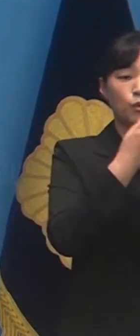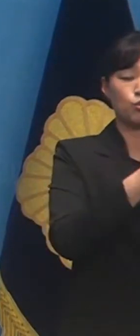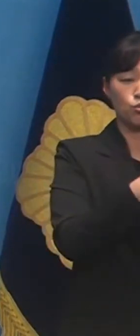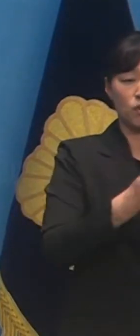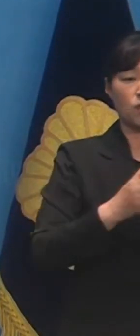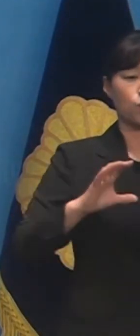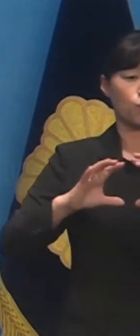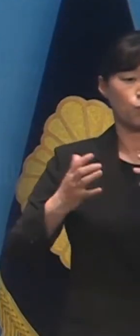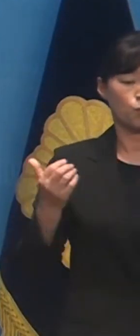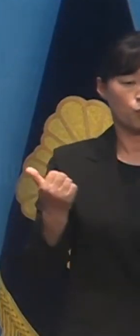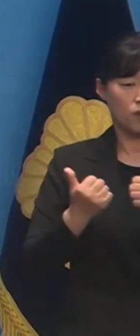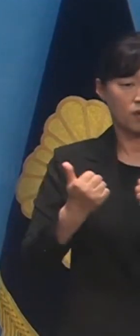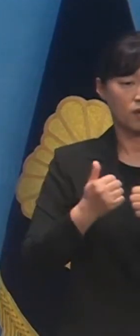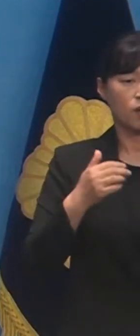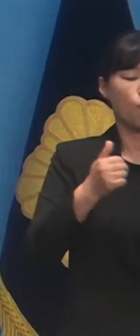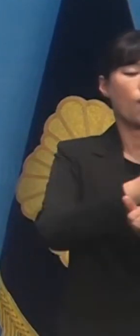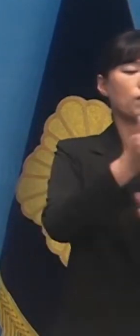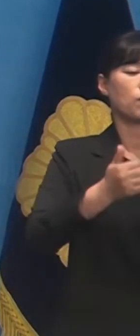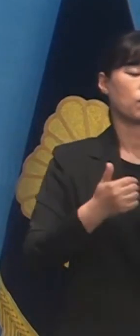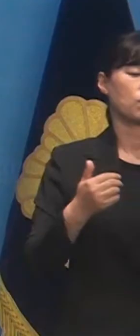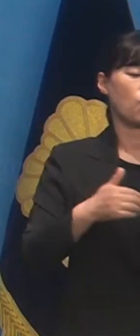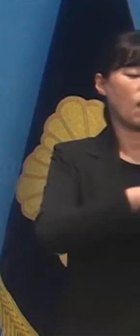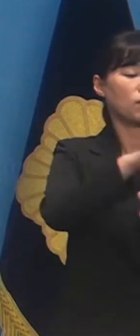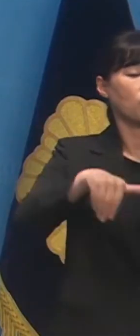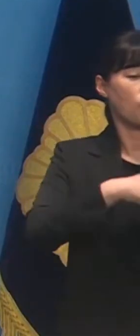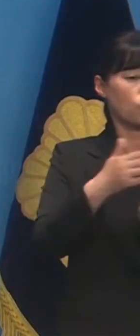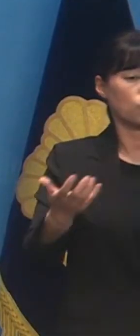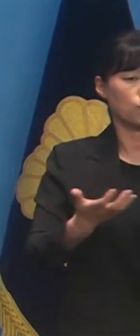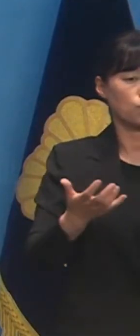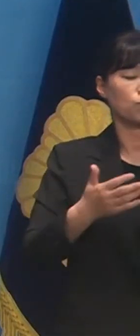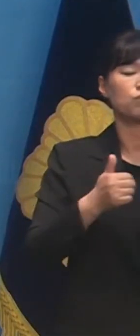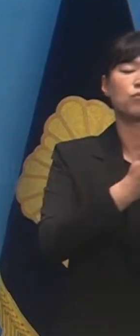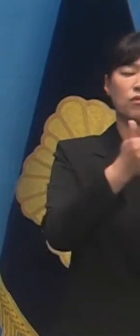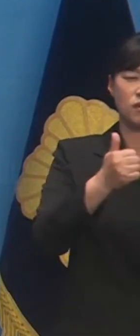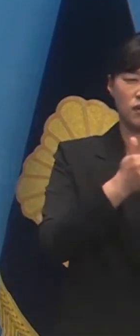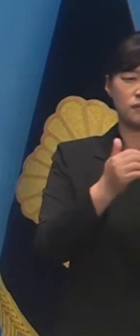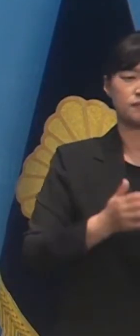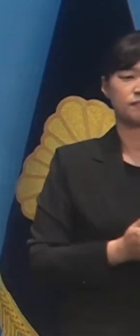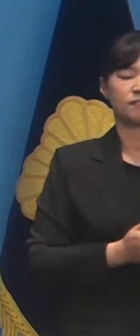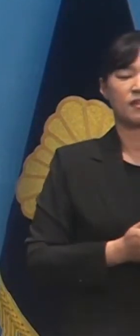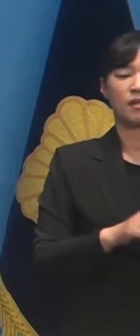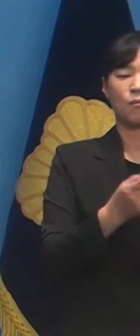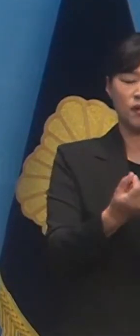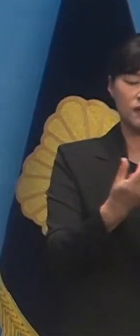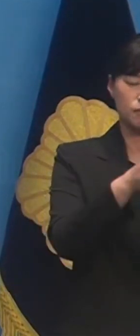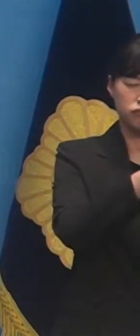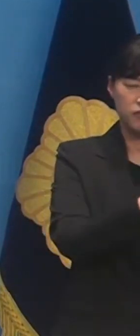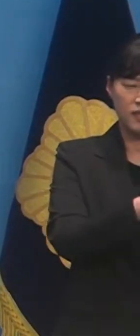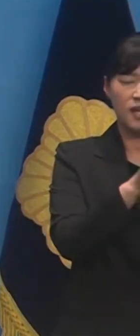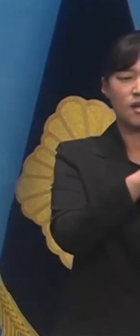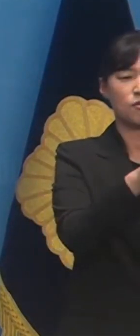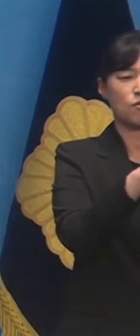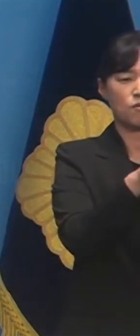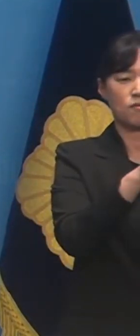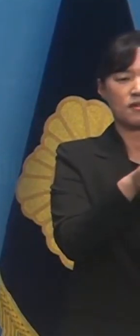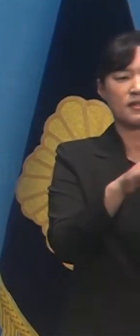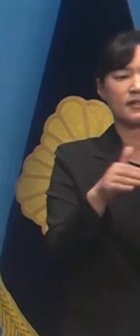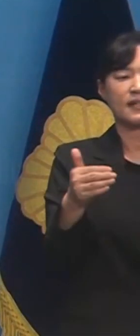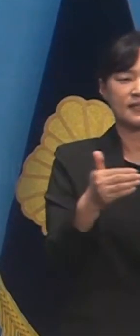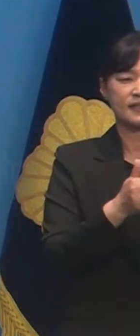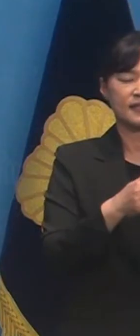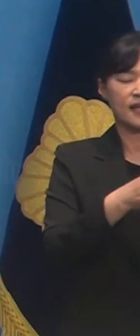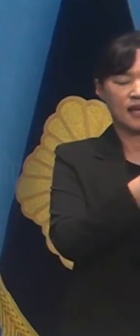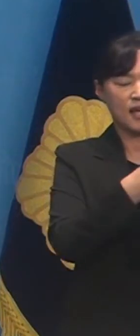더불어민주당 국회 환경노동위원회와 을 지키는 민생실천위원회는 이 같은 문제가 해결될 때까지